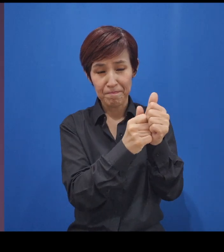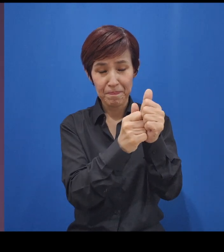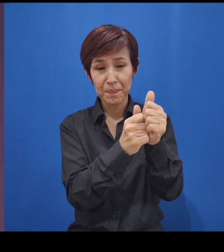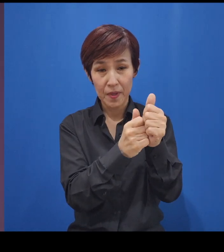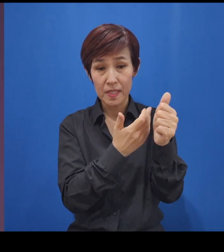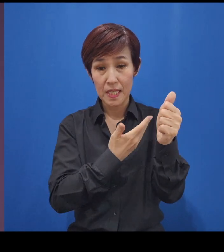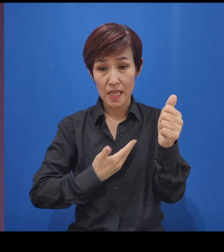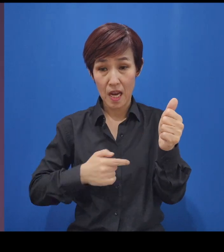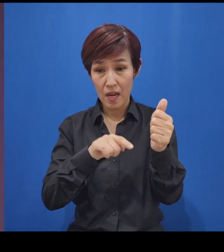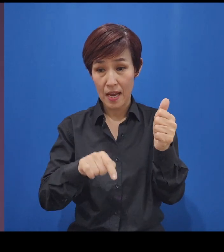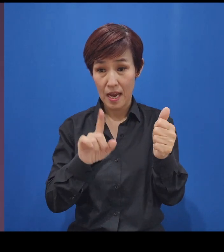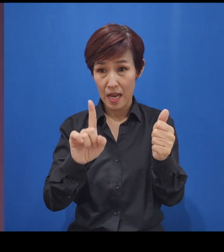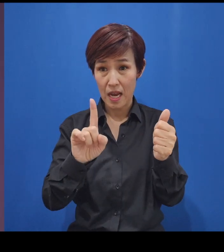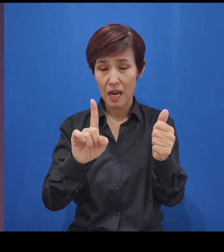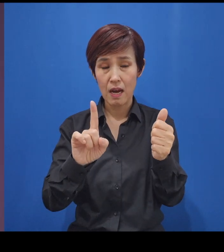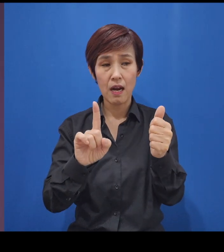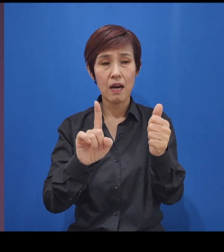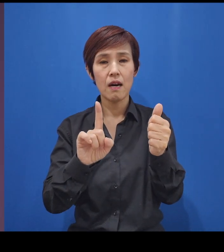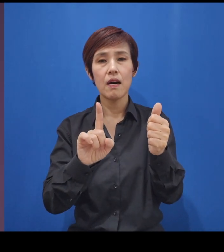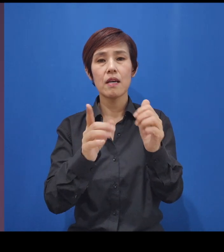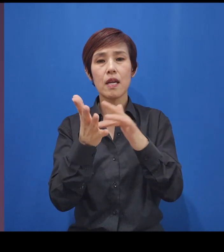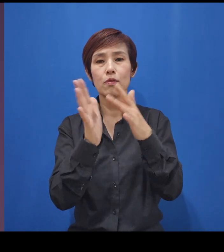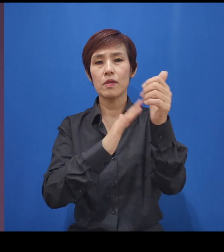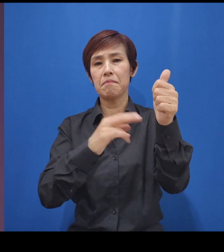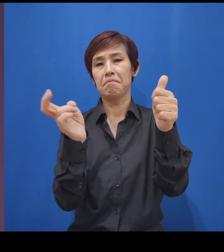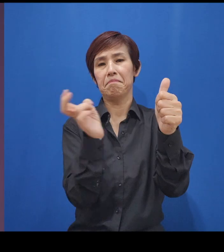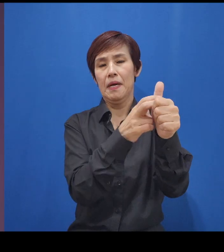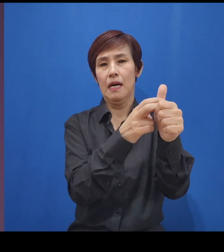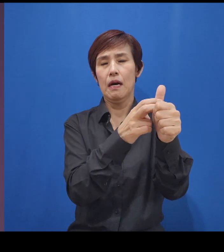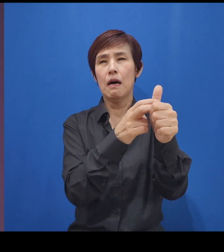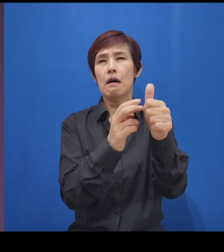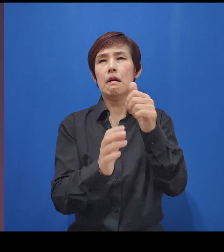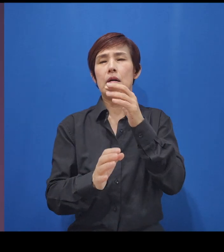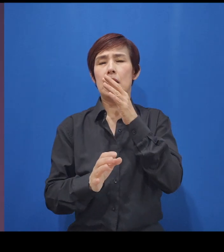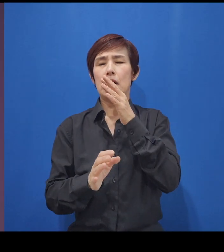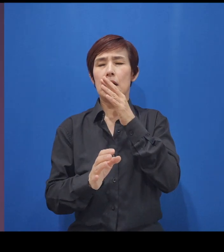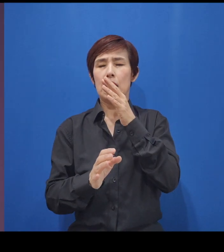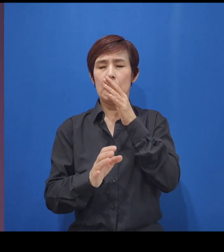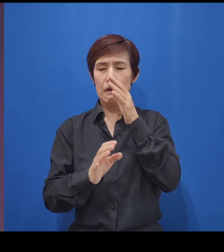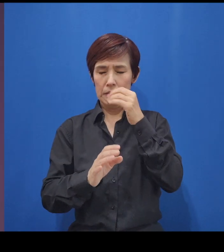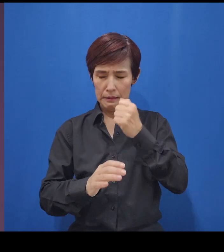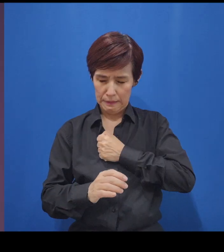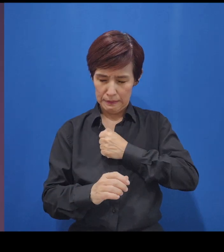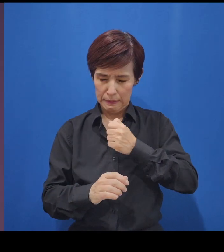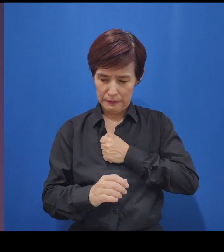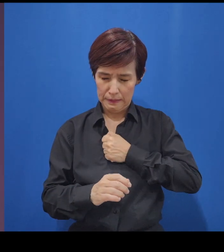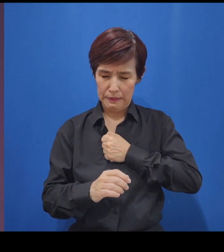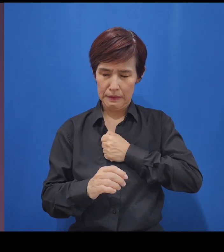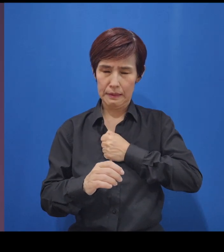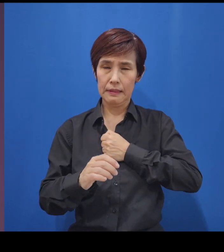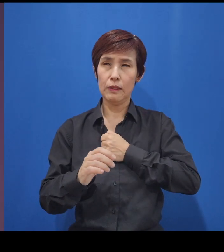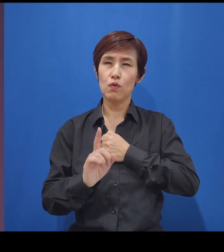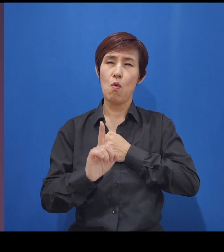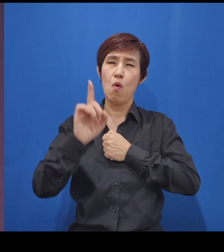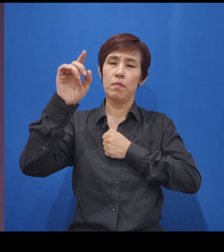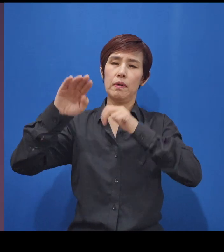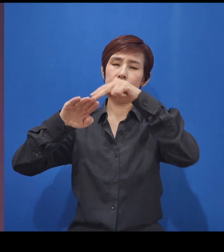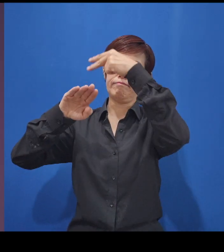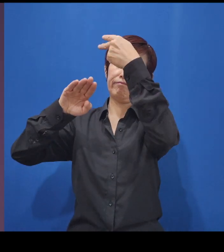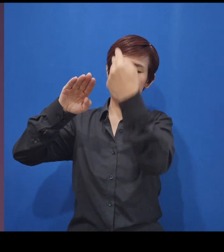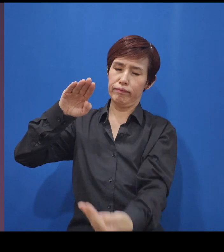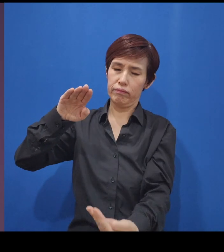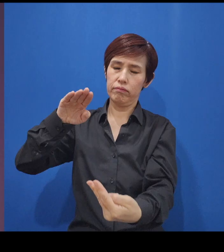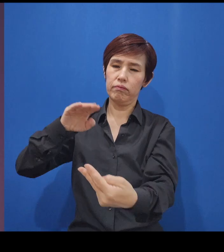배신하고 자책감을 이기지 못하고 스스로 높은 곳에서 뛰어내려서 창자가 배 밖에